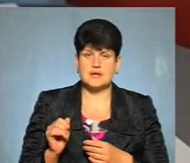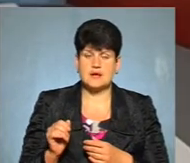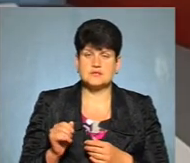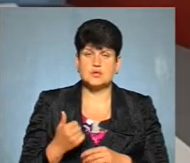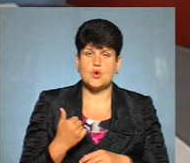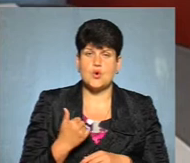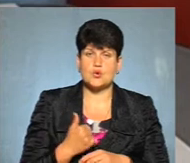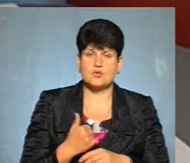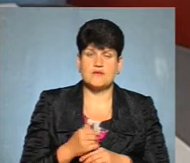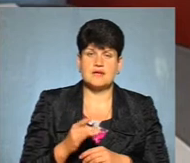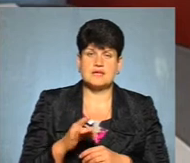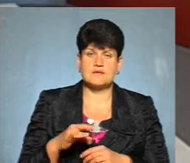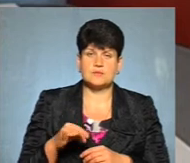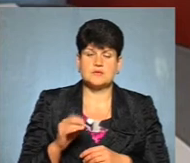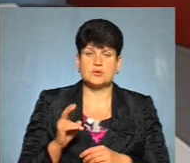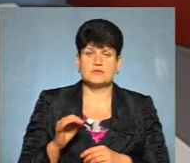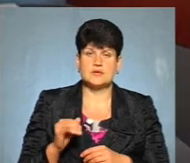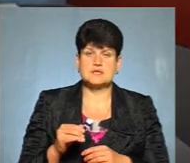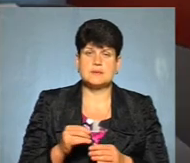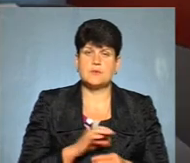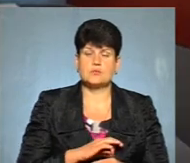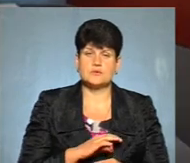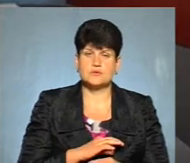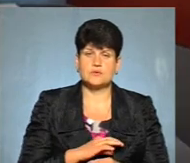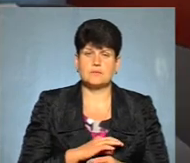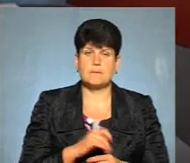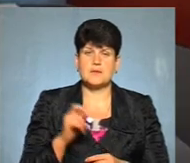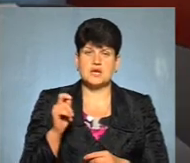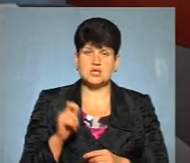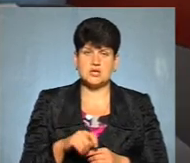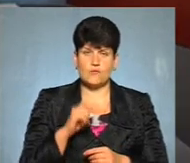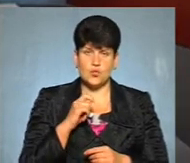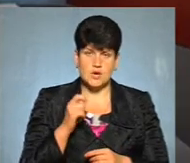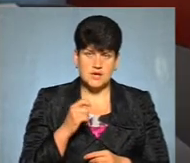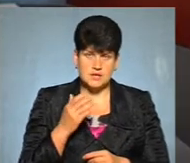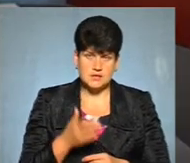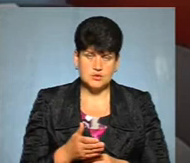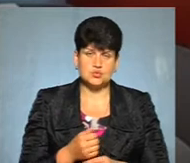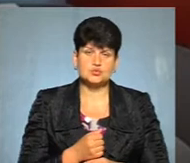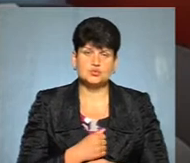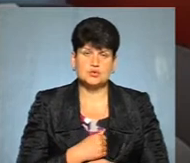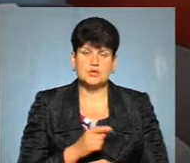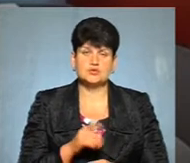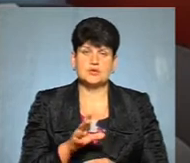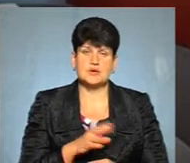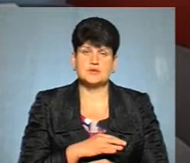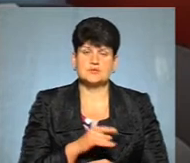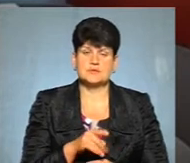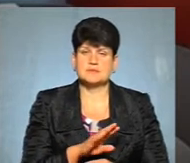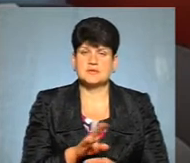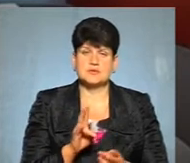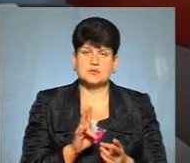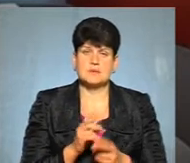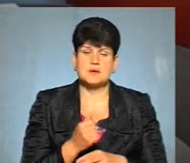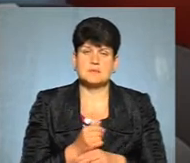Голова Європейської конфедерації профспілок Лука Вісентіні приїжджав в Україну. Шкода, що з ним не зустрілися там